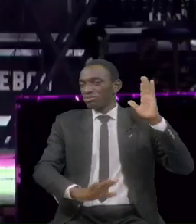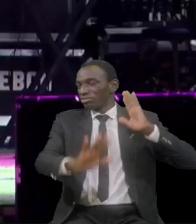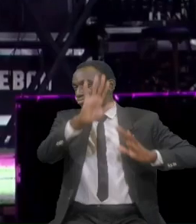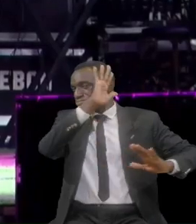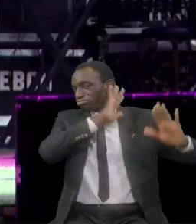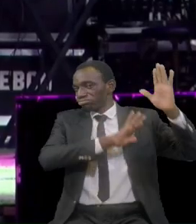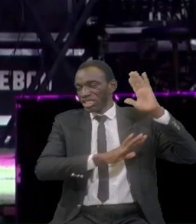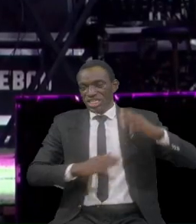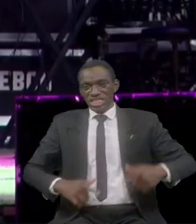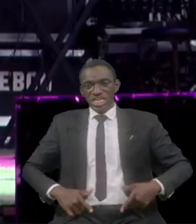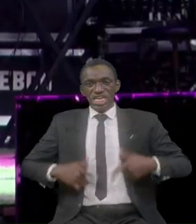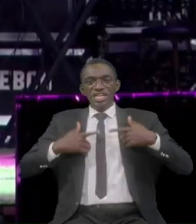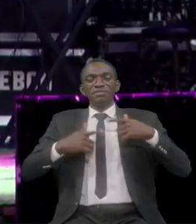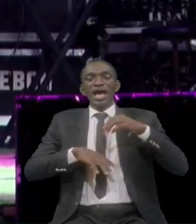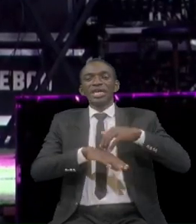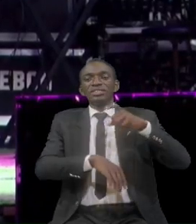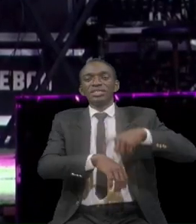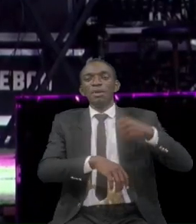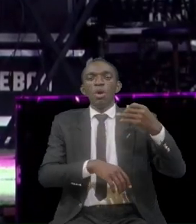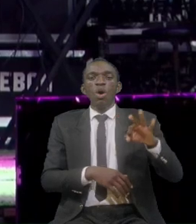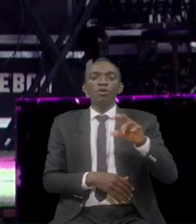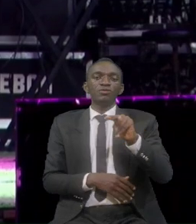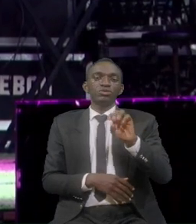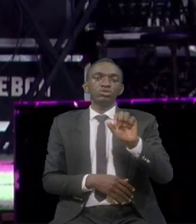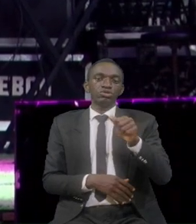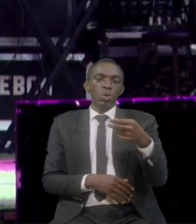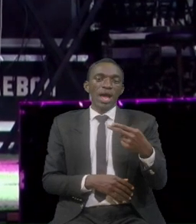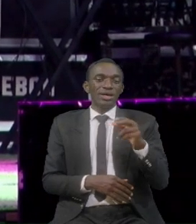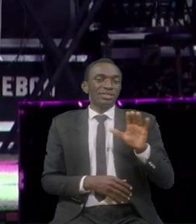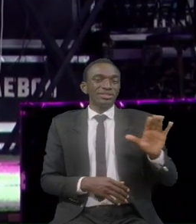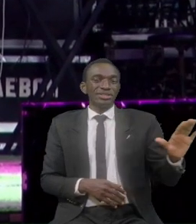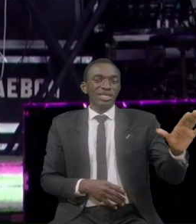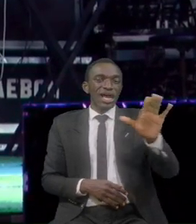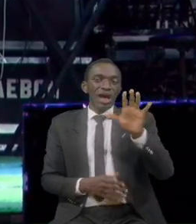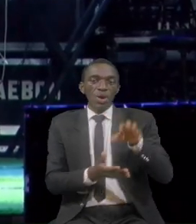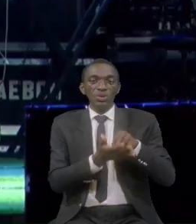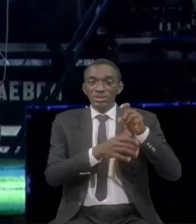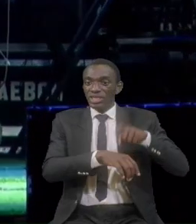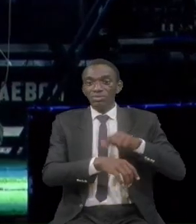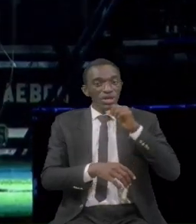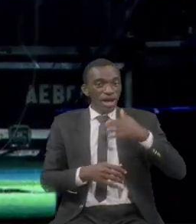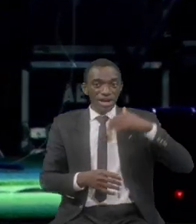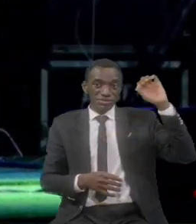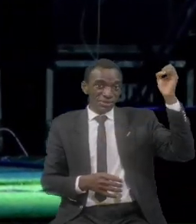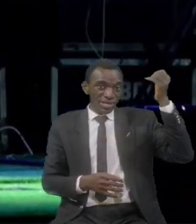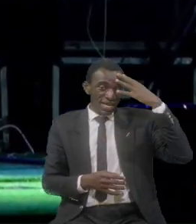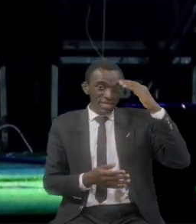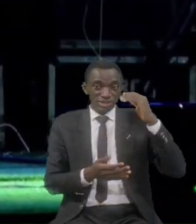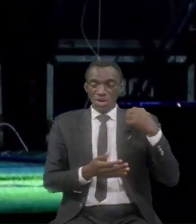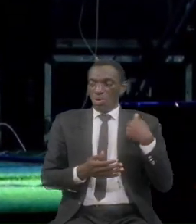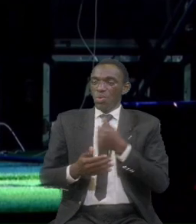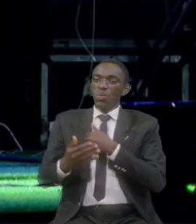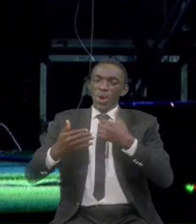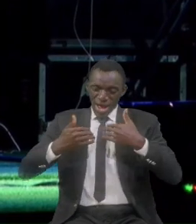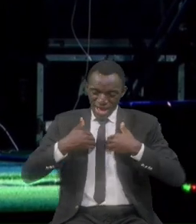of Noah, the grace they couldn't have now, that grace brings us restoration. Ang mga tawo